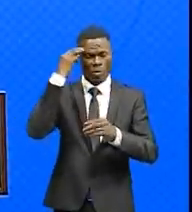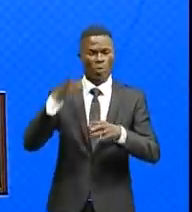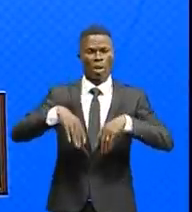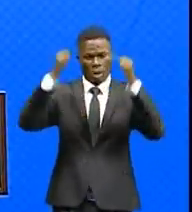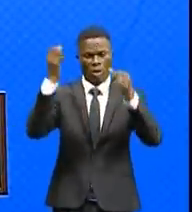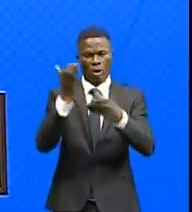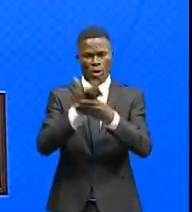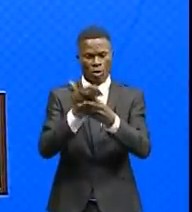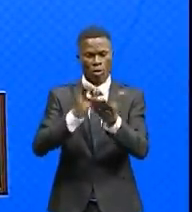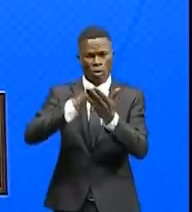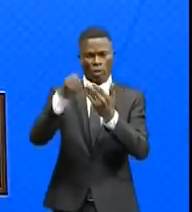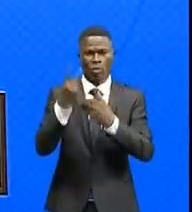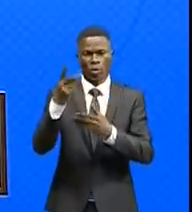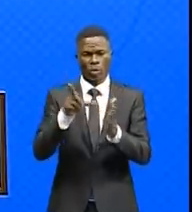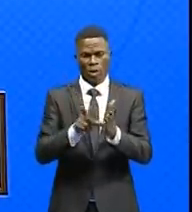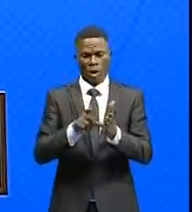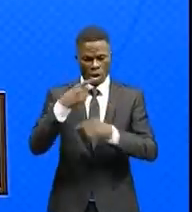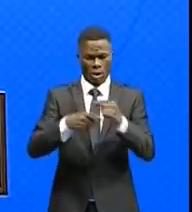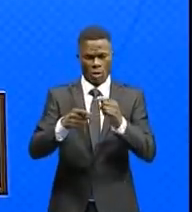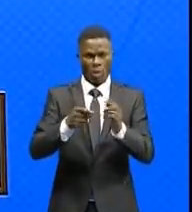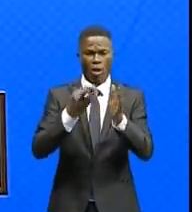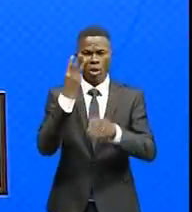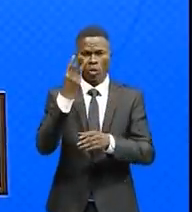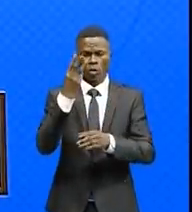adopté ces deux projets de loi. Commencé à